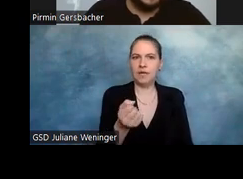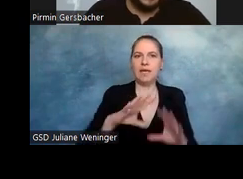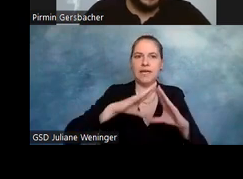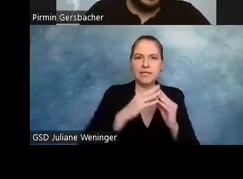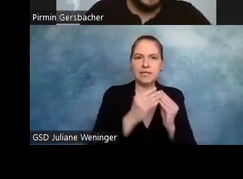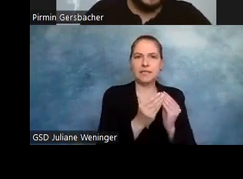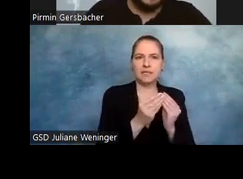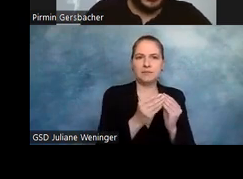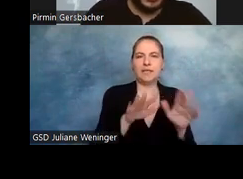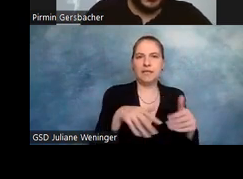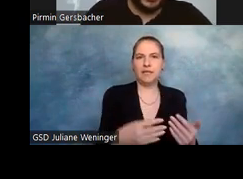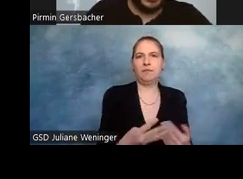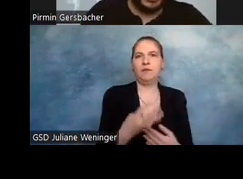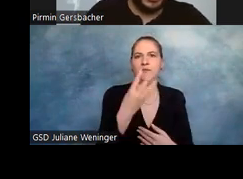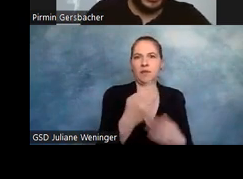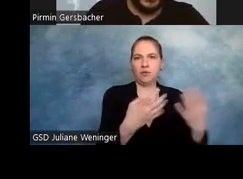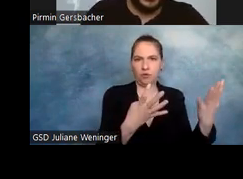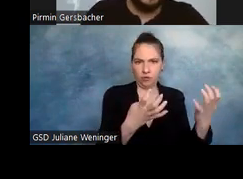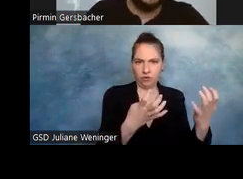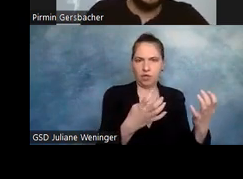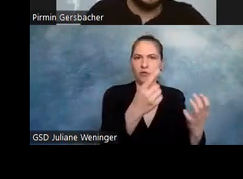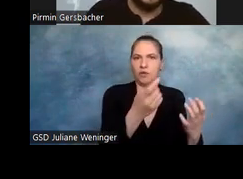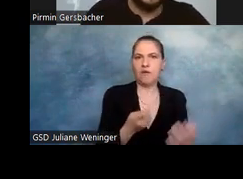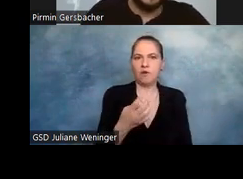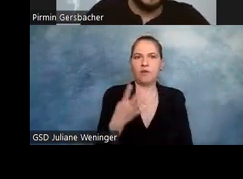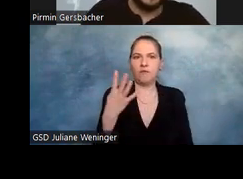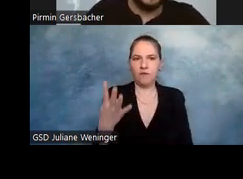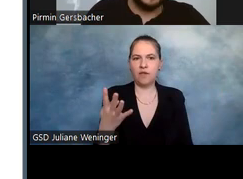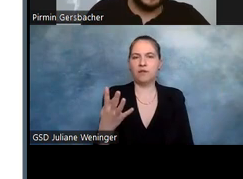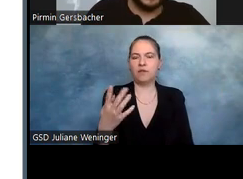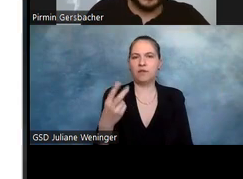52 von 94. Hier gibt es auch eine Tabelle.